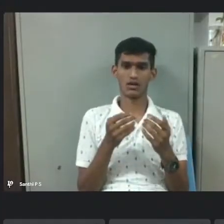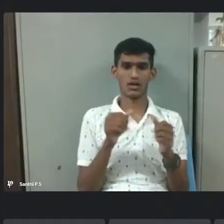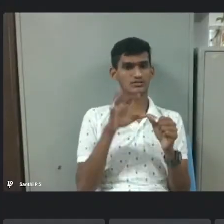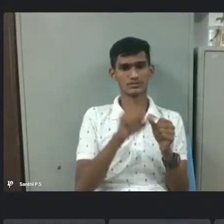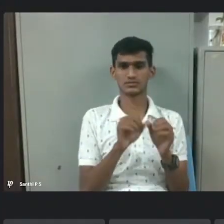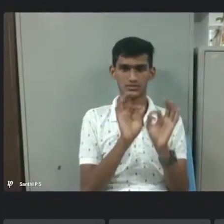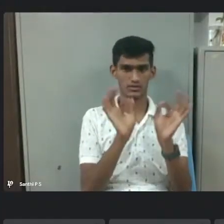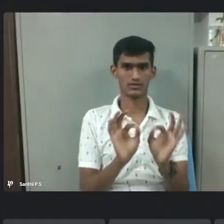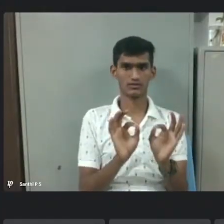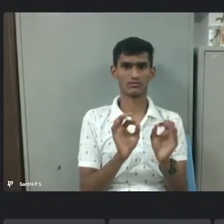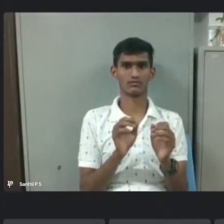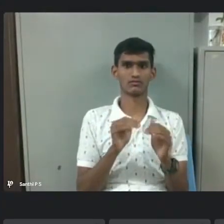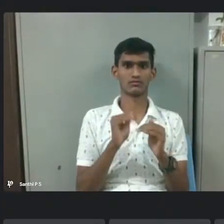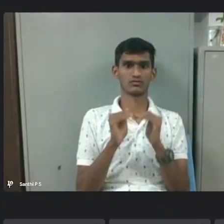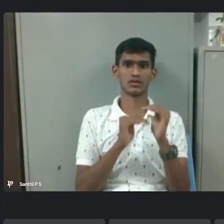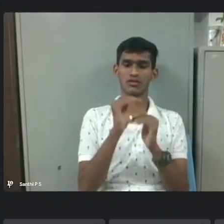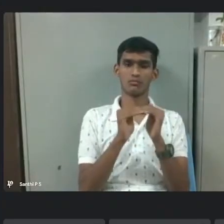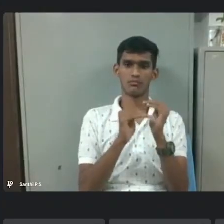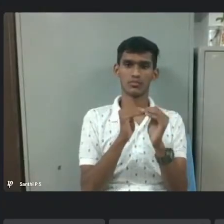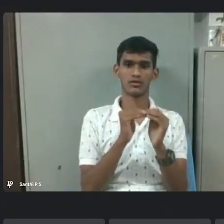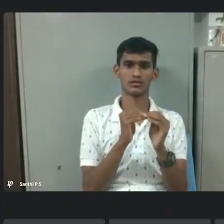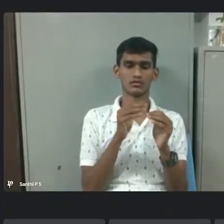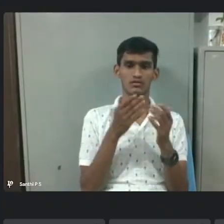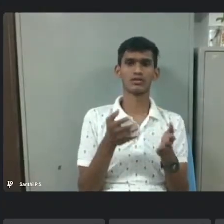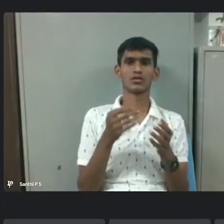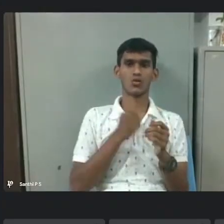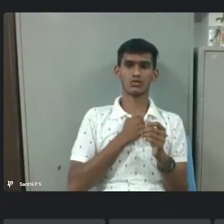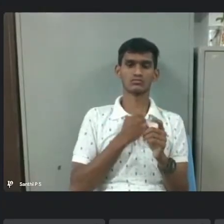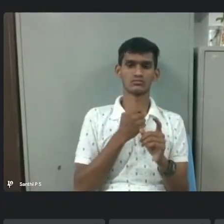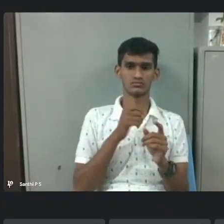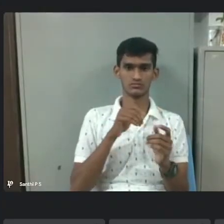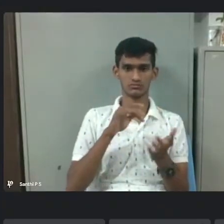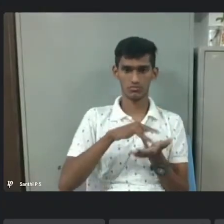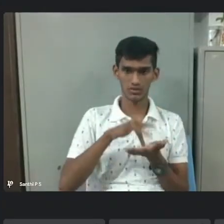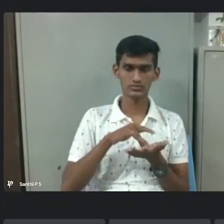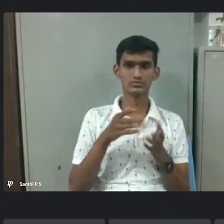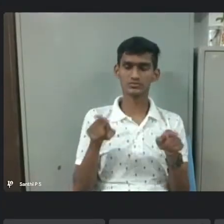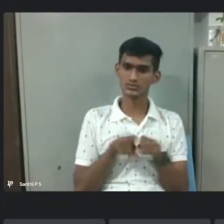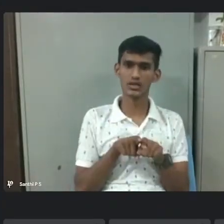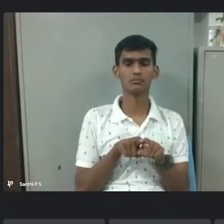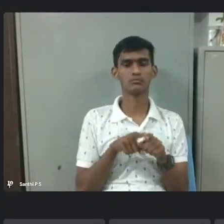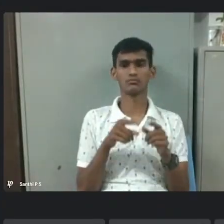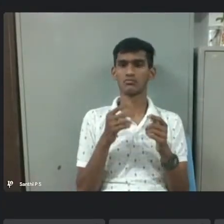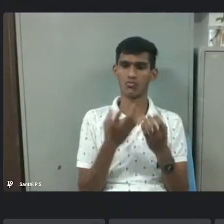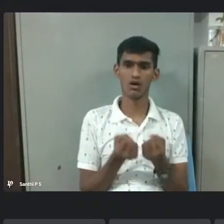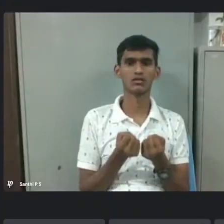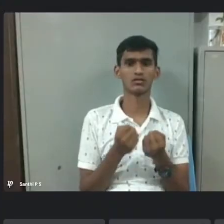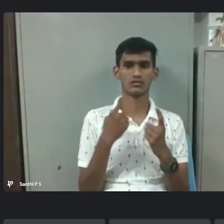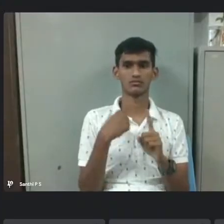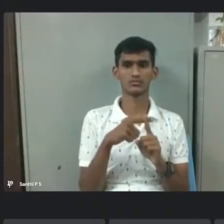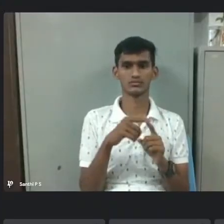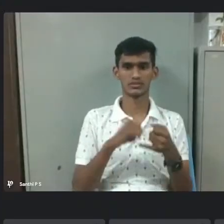കൺട്രിയാണ്, അവിടെ ഇങ്ങനെയുള്ള സംവിധാനങ്ങളുണ്ട്. നമ്മുടെ നാട്ടിലും അങ്ങനെയുള്ള സംവിധാനങ്ങൾ വരണം. സാമൂഹ്യനീതി വകുപ്പിൽ നിന്ന് അതിന്റെ തുടക്കം തീർച്ചയായിട്ടും കുറിച്ചിട്ടുണ്ട്. അതെനിക്ക്